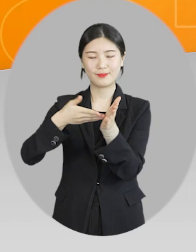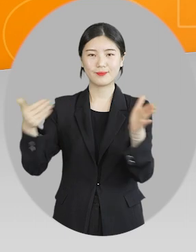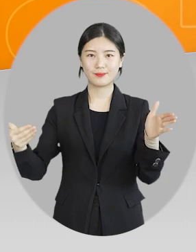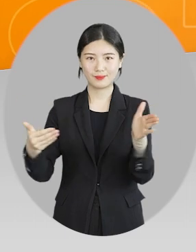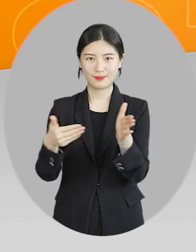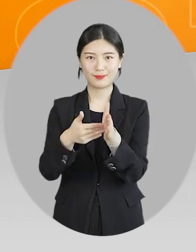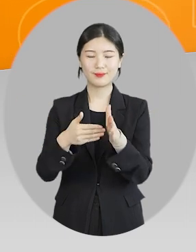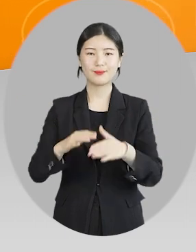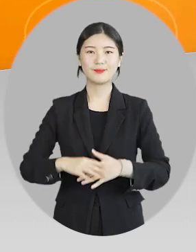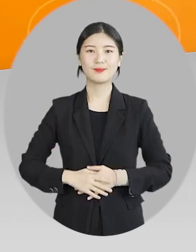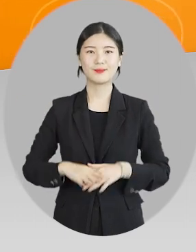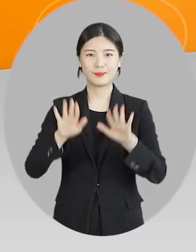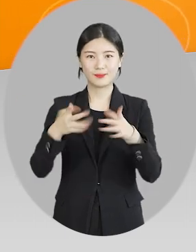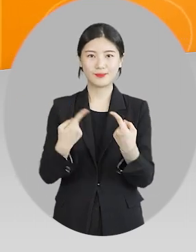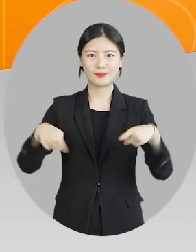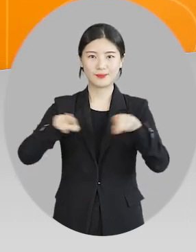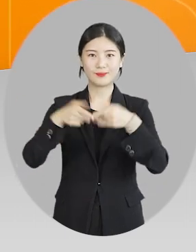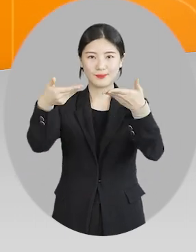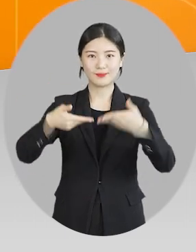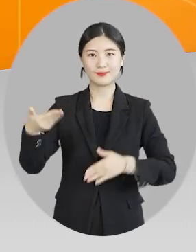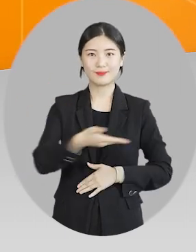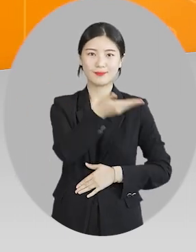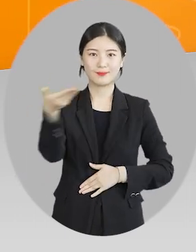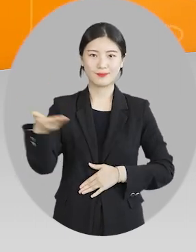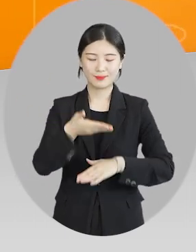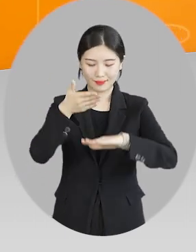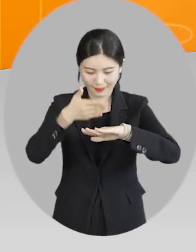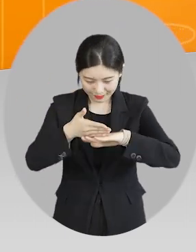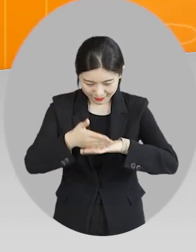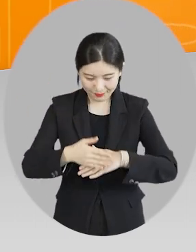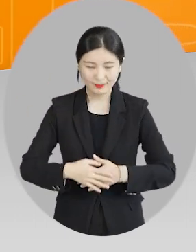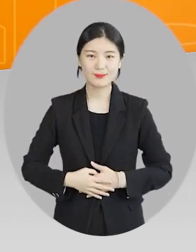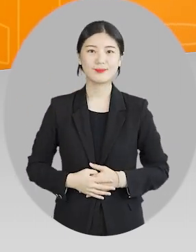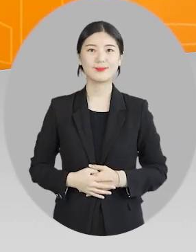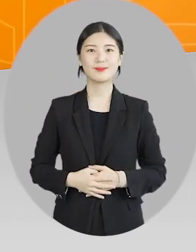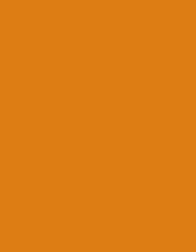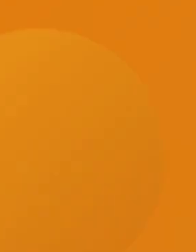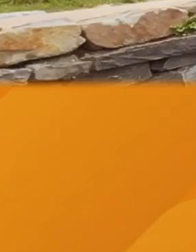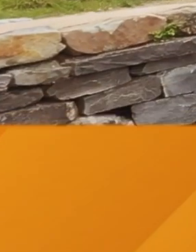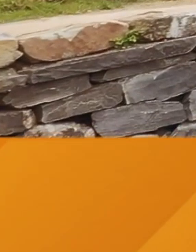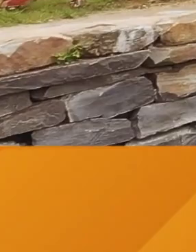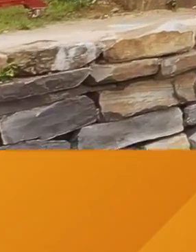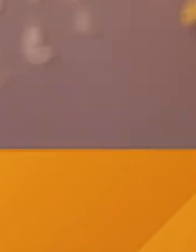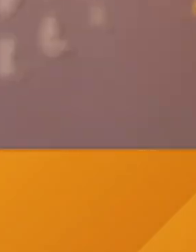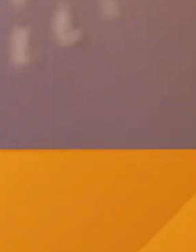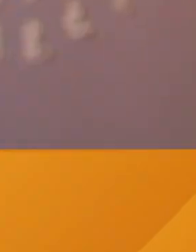공주 뉴스 마칩니다. 오늘도 함께 해주신 시민 여러분 고맙습니다.